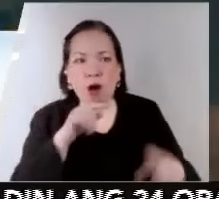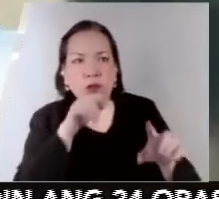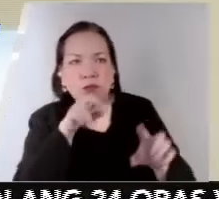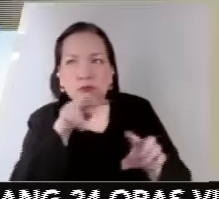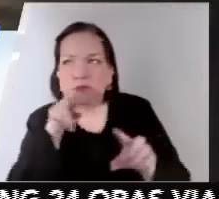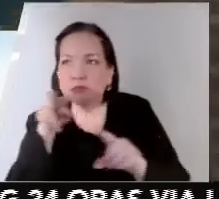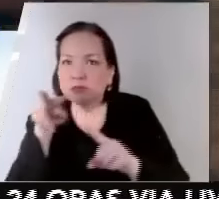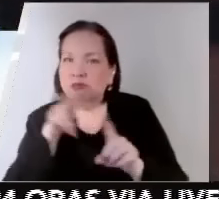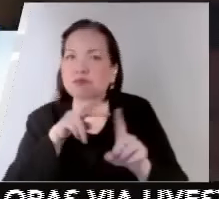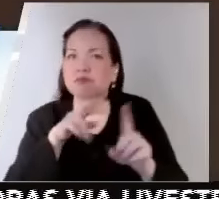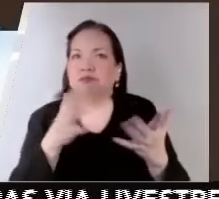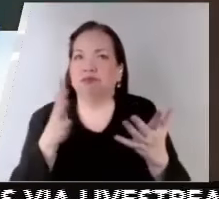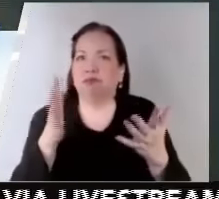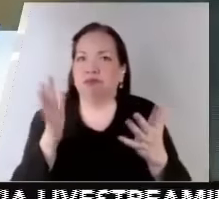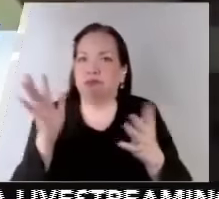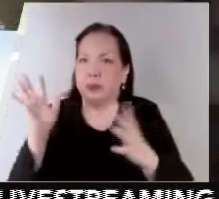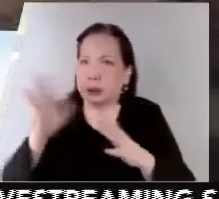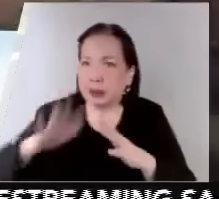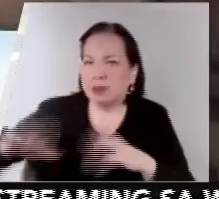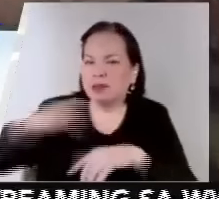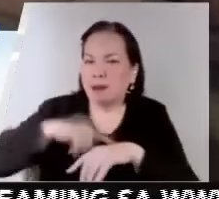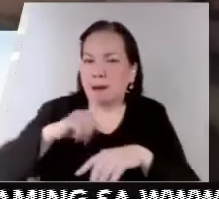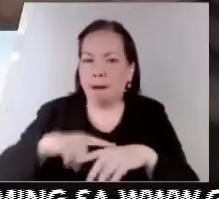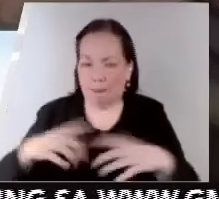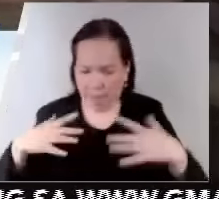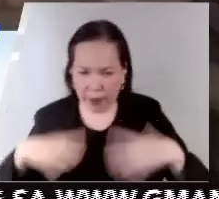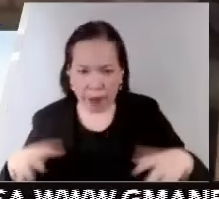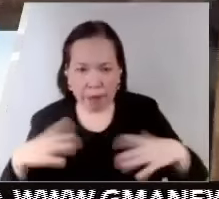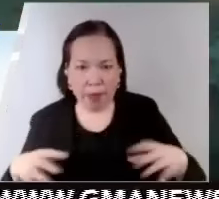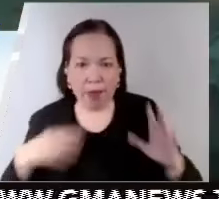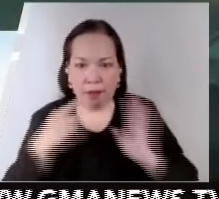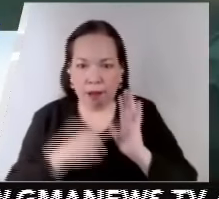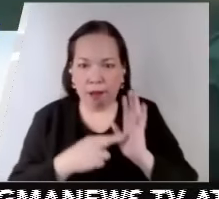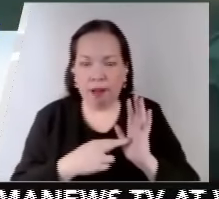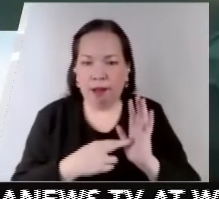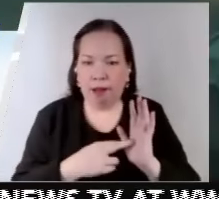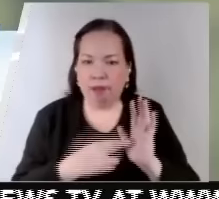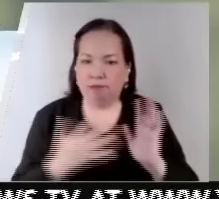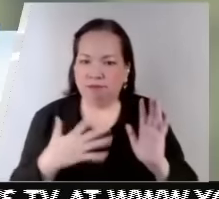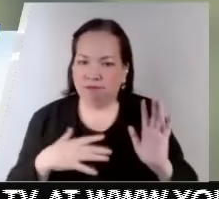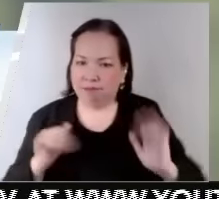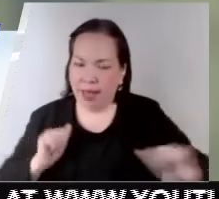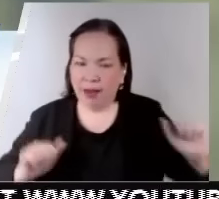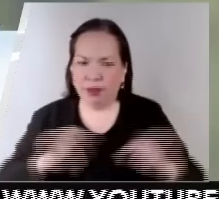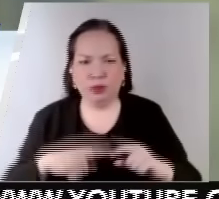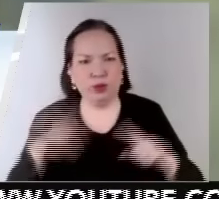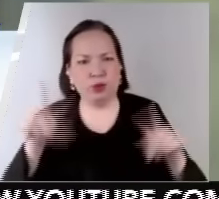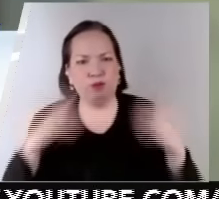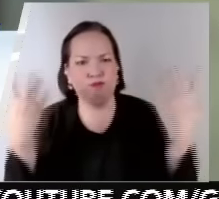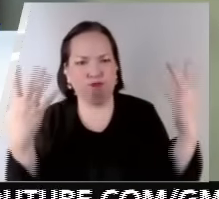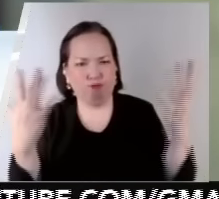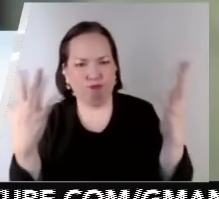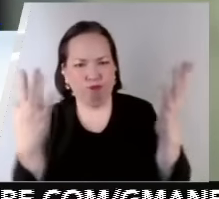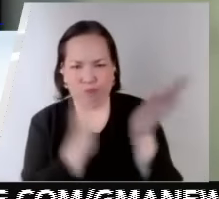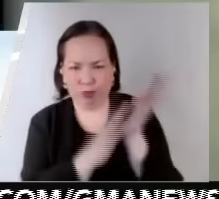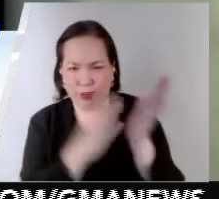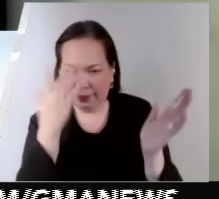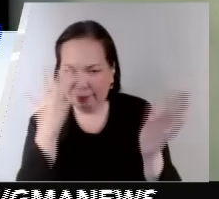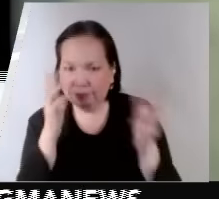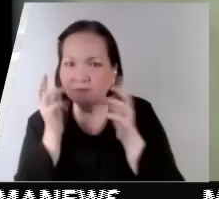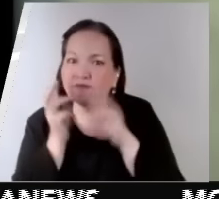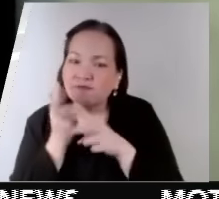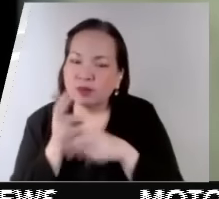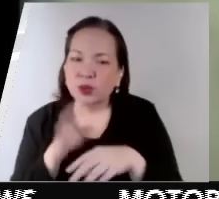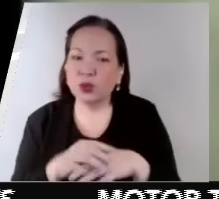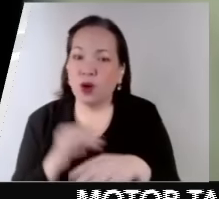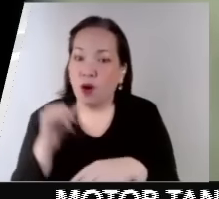hanggang sa cast and their acting, talagang applauded ng viewers. Kaya kagabi, naging number one na